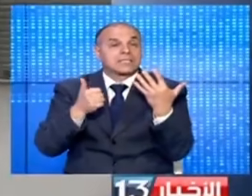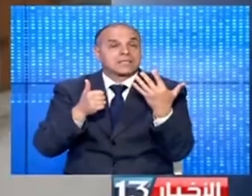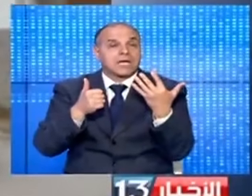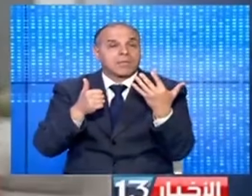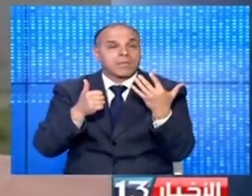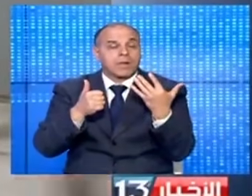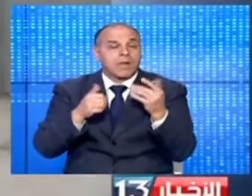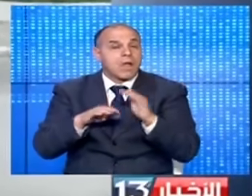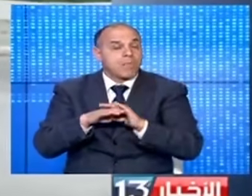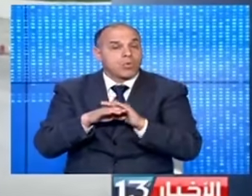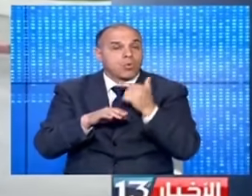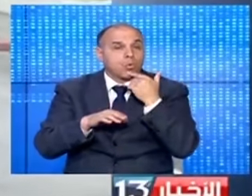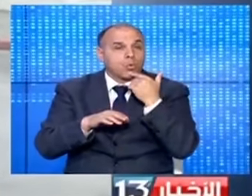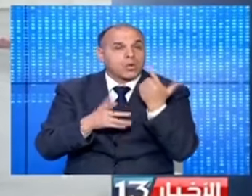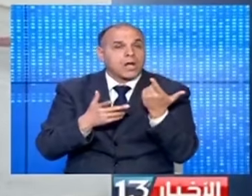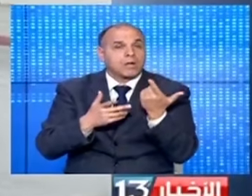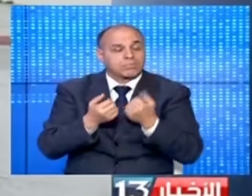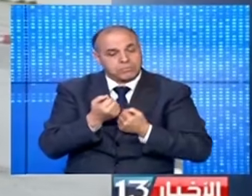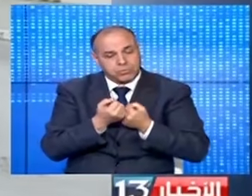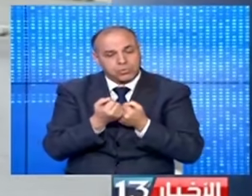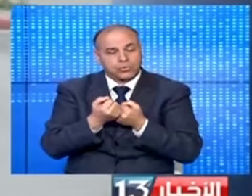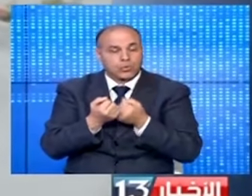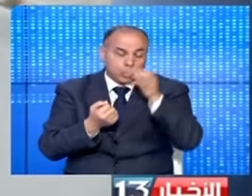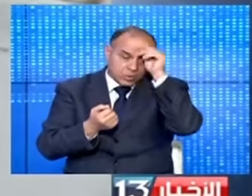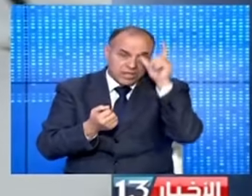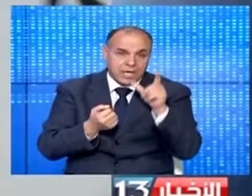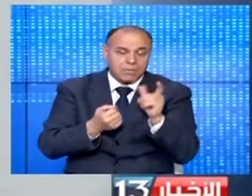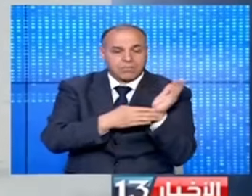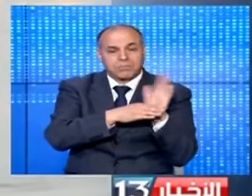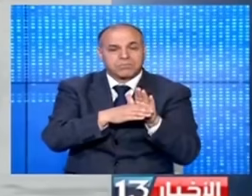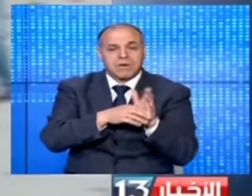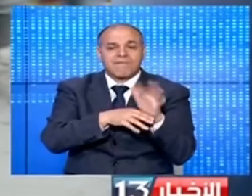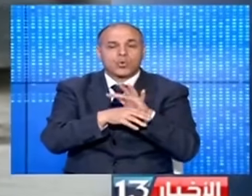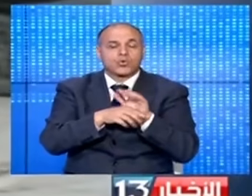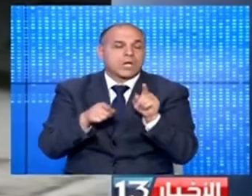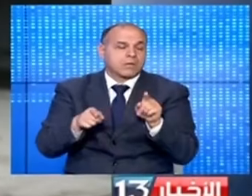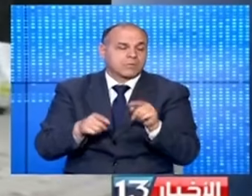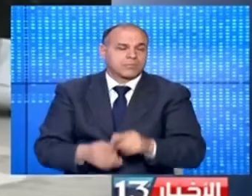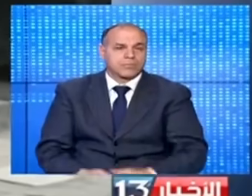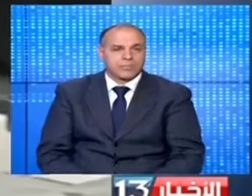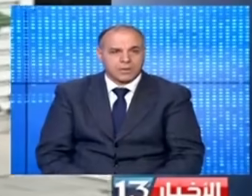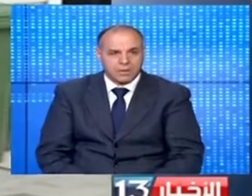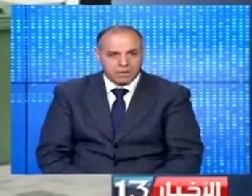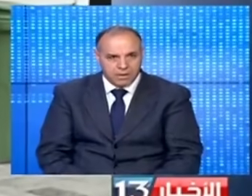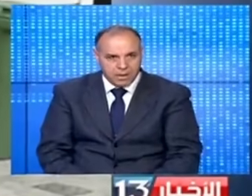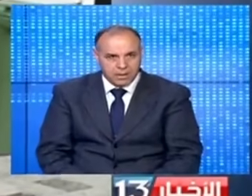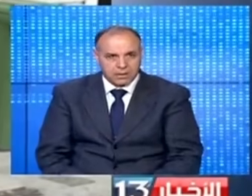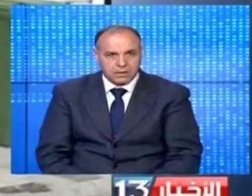يندرج في اطار معارضه المجهود الوطني في التوقي من فيروس كورونا